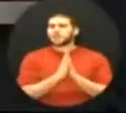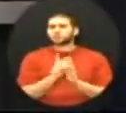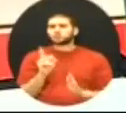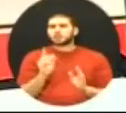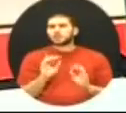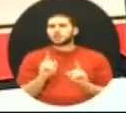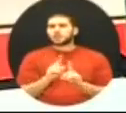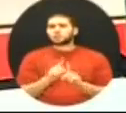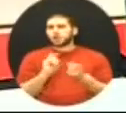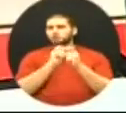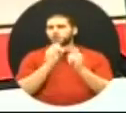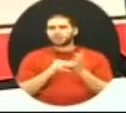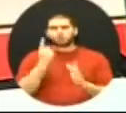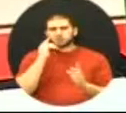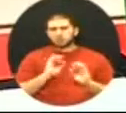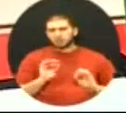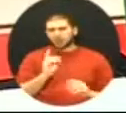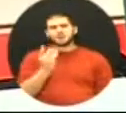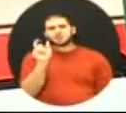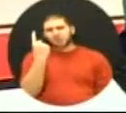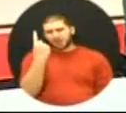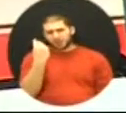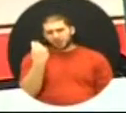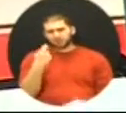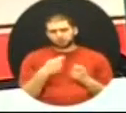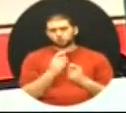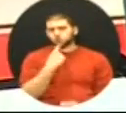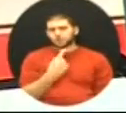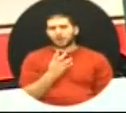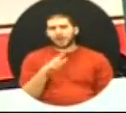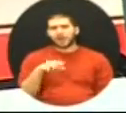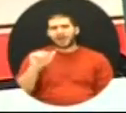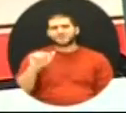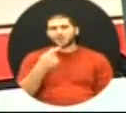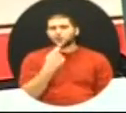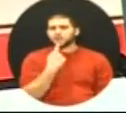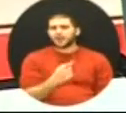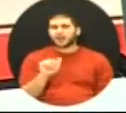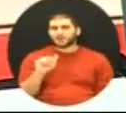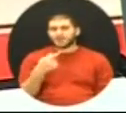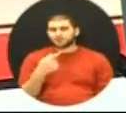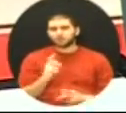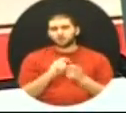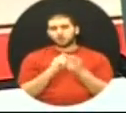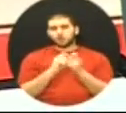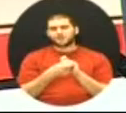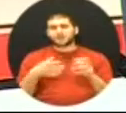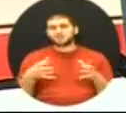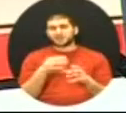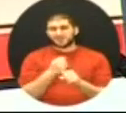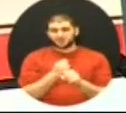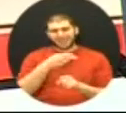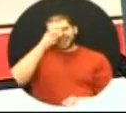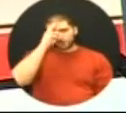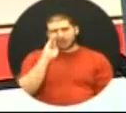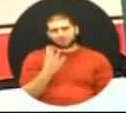ביקש ממך לשנות לא את שינינו. הערכים, אני לא שמעתי לנו בקשה, אבל עוד מילה אחת על הדברים שהוא אומר על אבי גבאי, הוא אומר, אבי גבאי הופך את מפלגת העבודה לליכוד